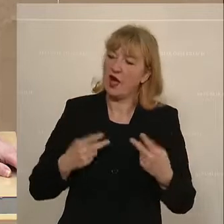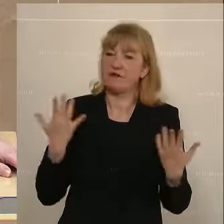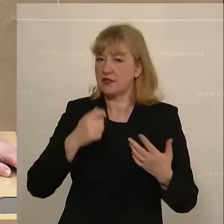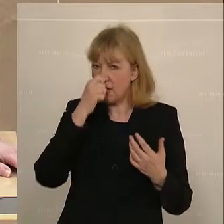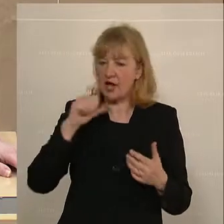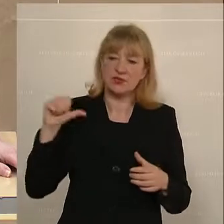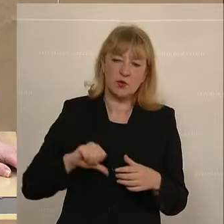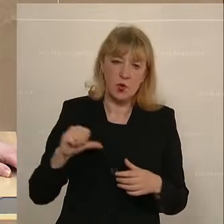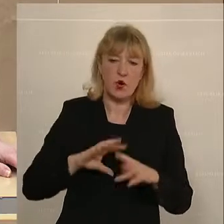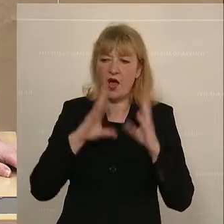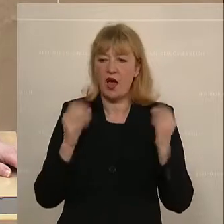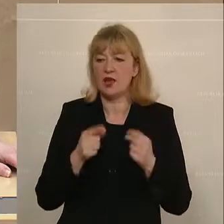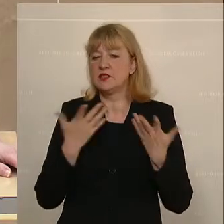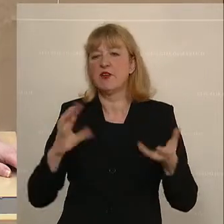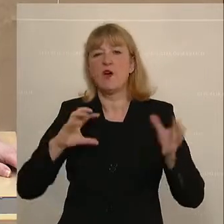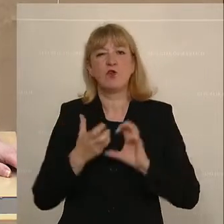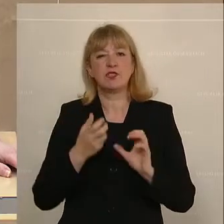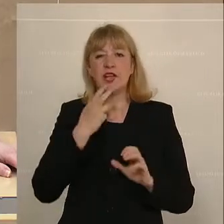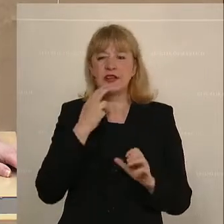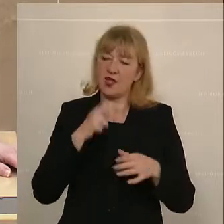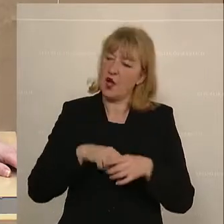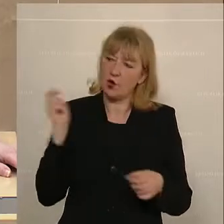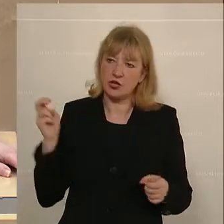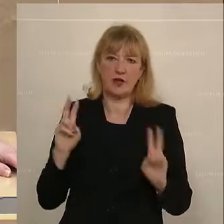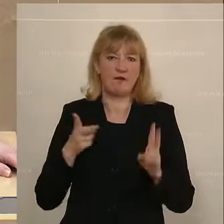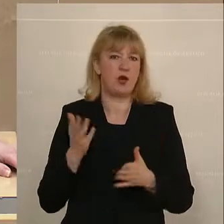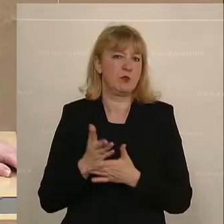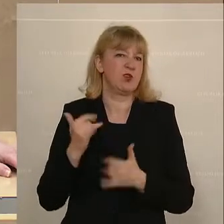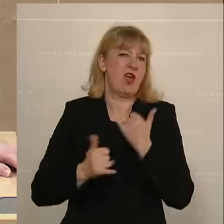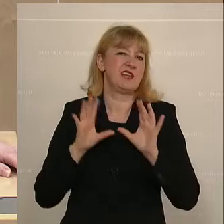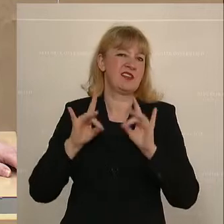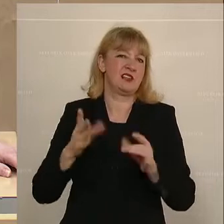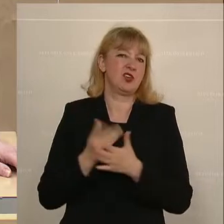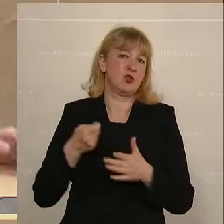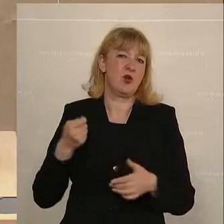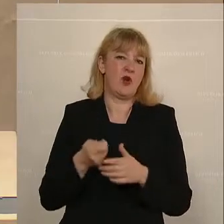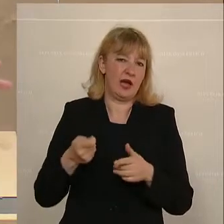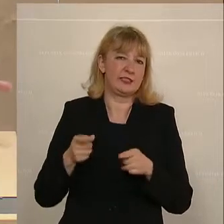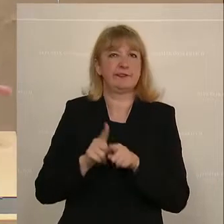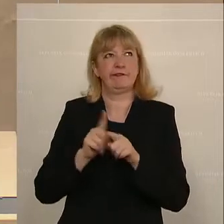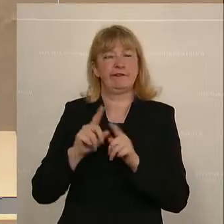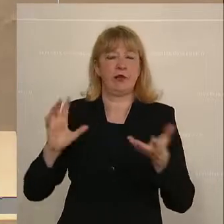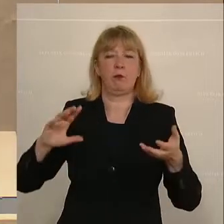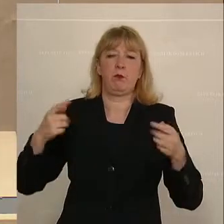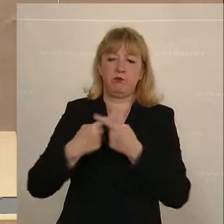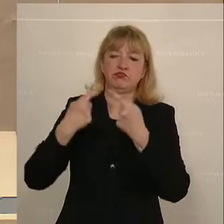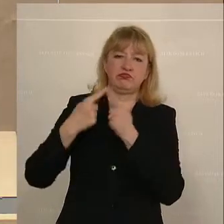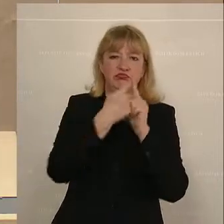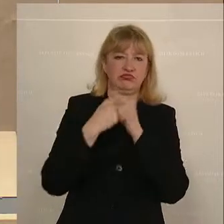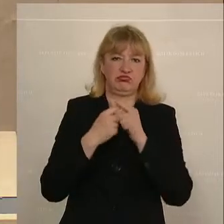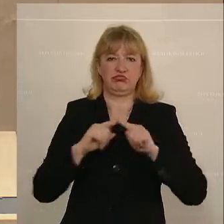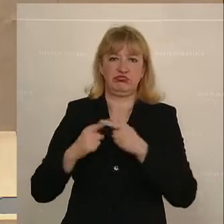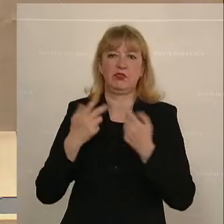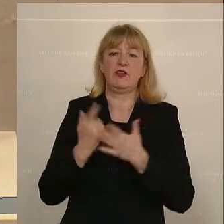aus Öl, aus all diesen fossilen Energien. Denn sie heizen seit Jahrzehnten geopolitische Konflikte an und das Klima auf